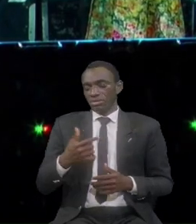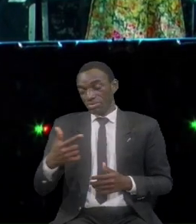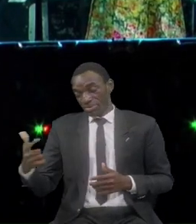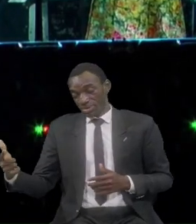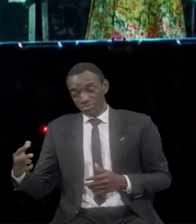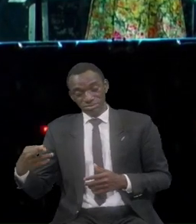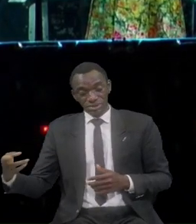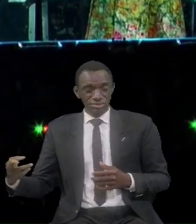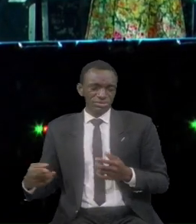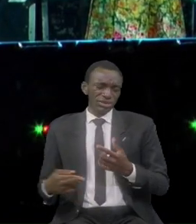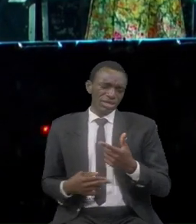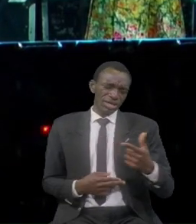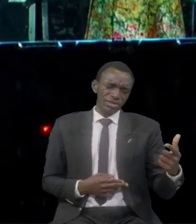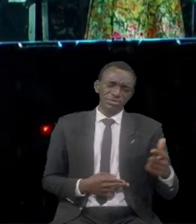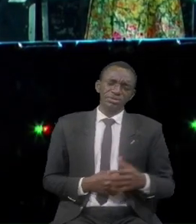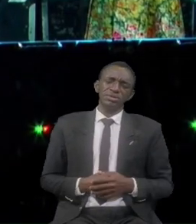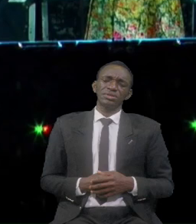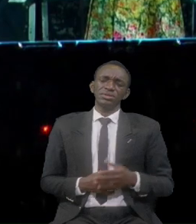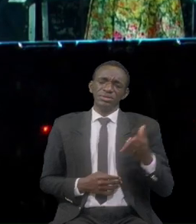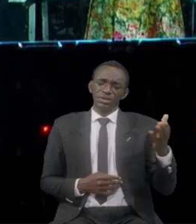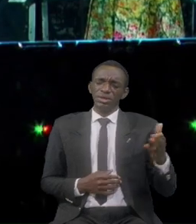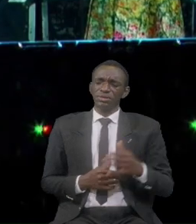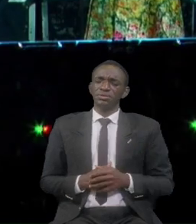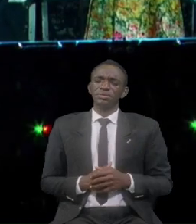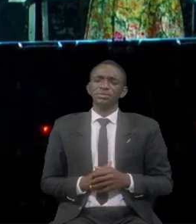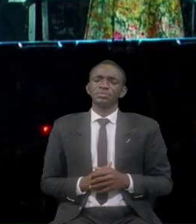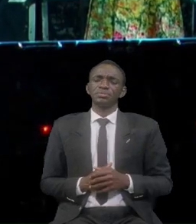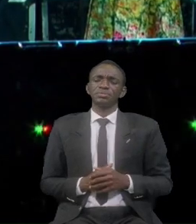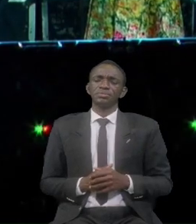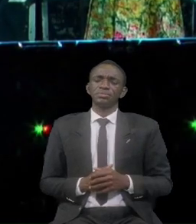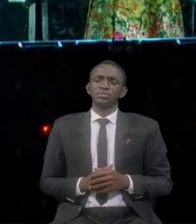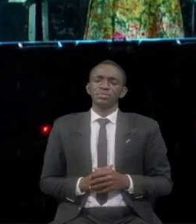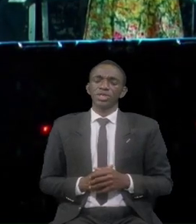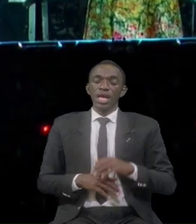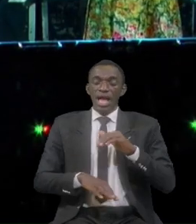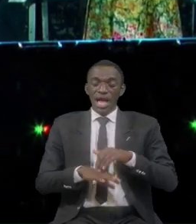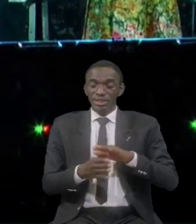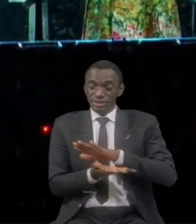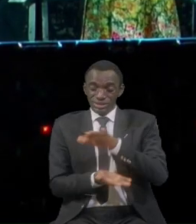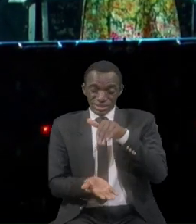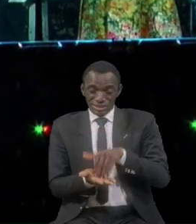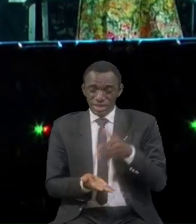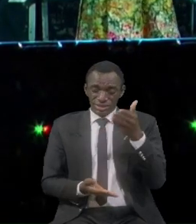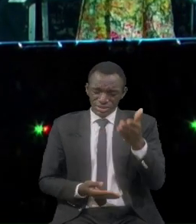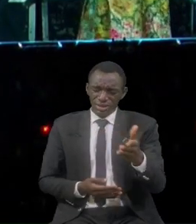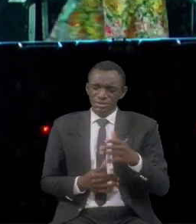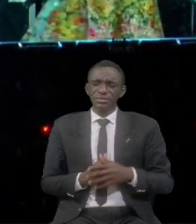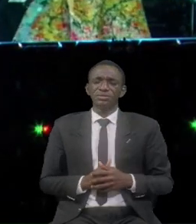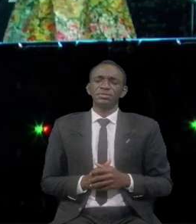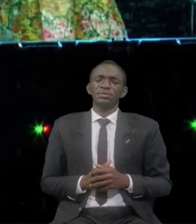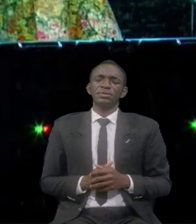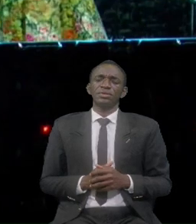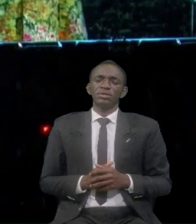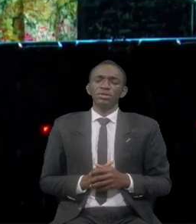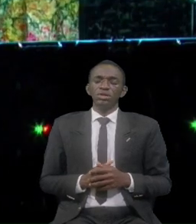tuo. To my left over there. Sa akong wala dito. At the center over there. Diya sa sentro og dito. Over the